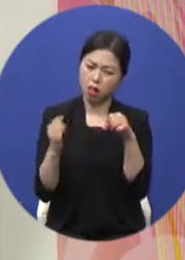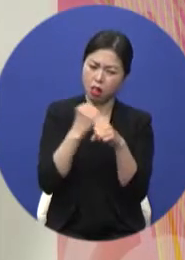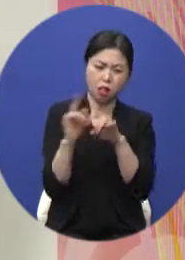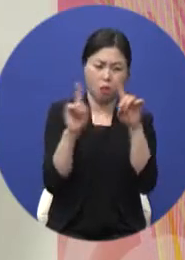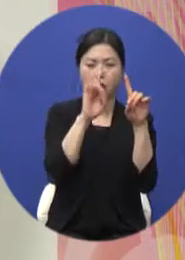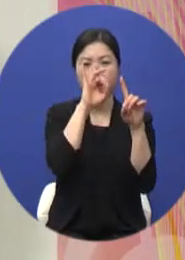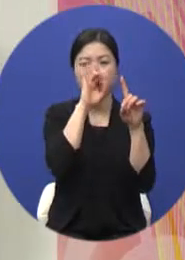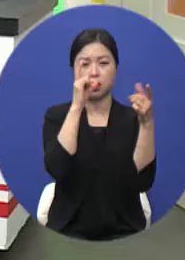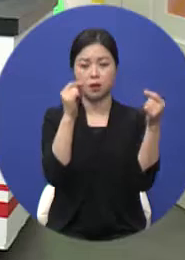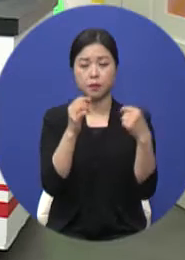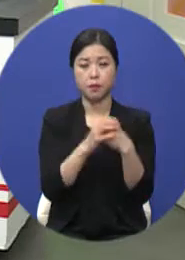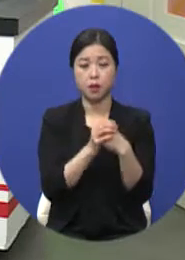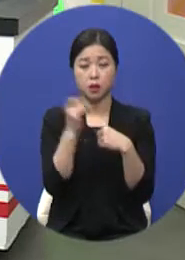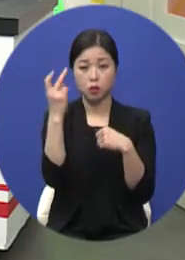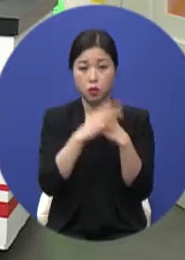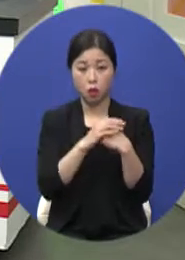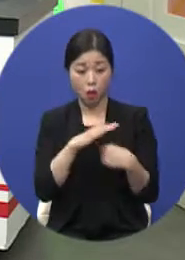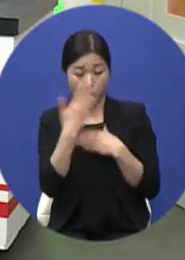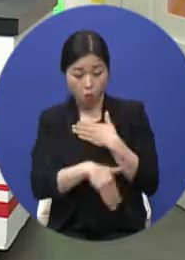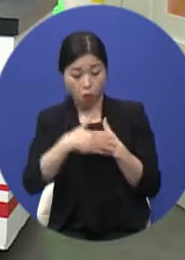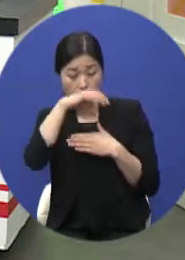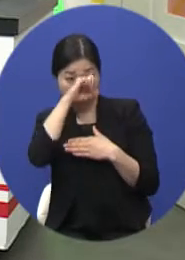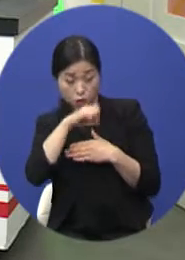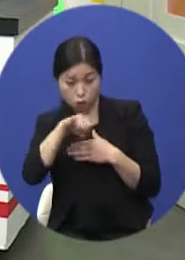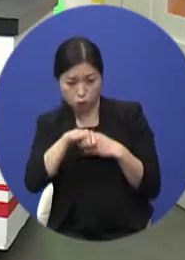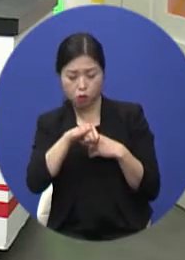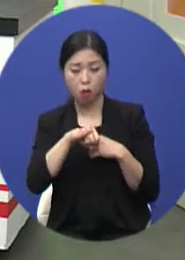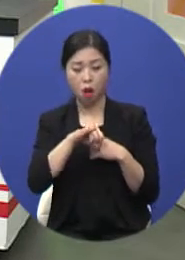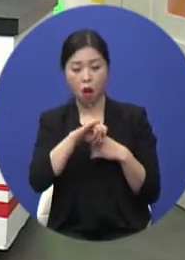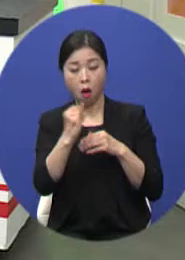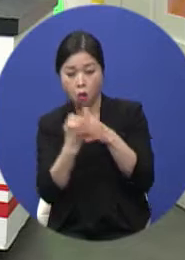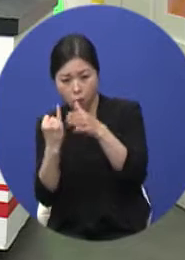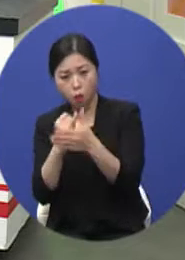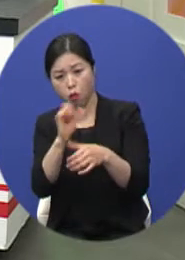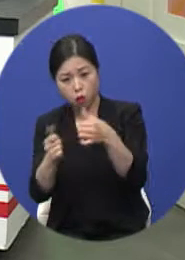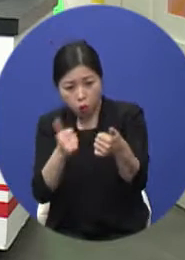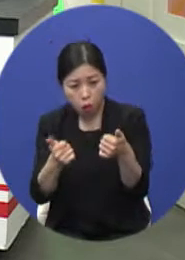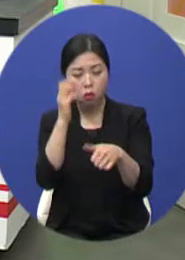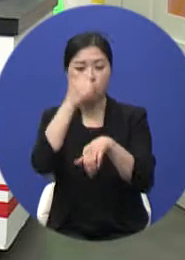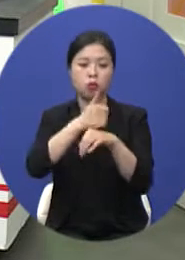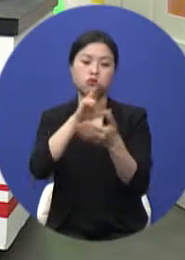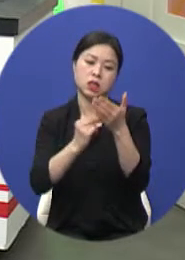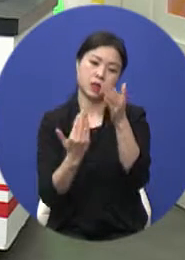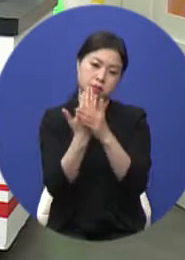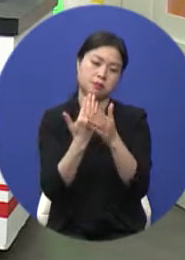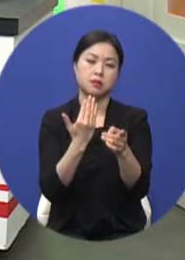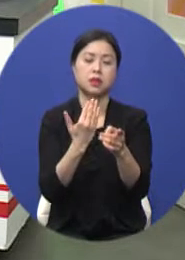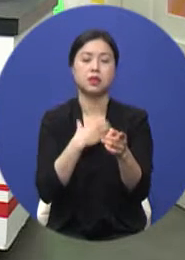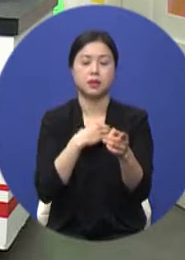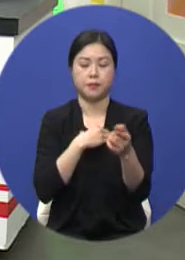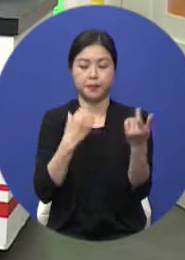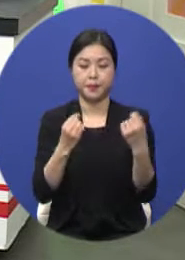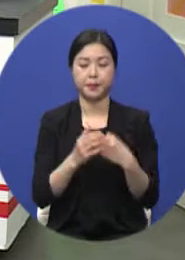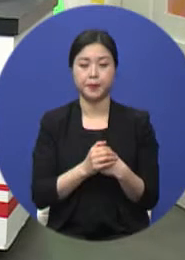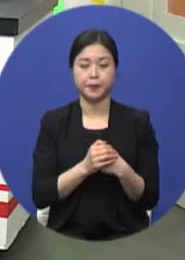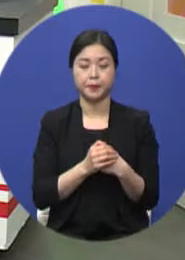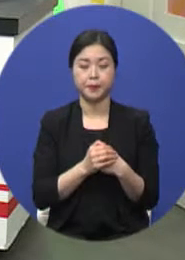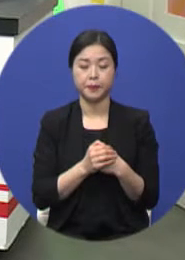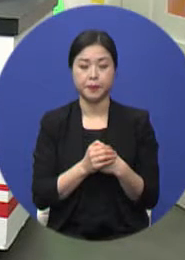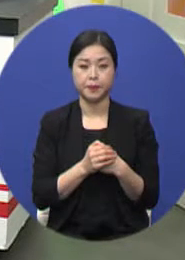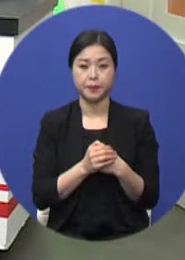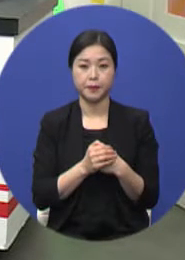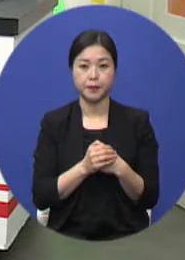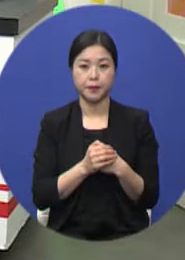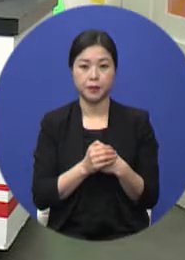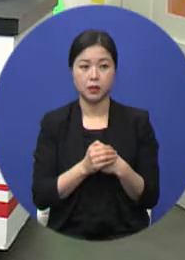내성이 생기니까 정상균도 죽을 수 있는 거 아닌가요? 그렇죠. 정상균도 다 죽여버리는 거죠. 예, 예. 그렇게 되다 보니까 이제 이런 문제가 좀 생기는 거죠.